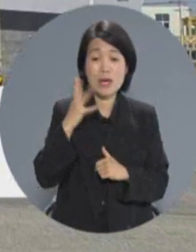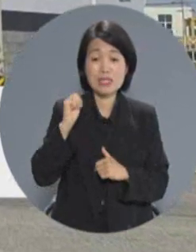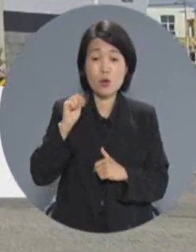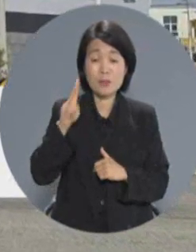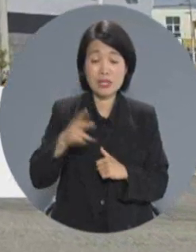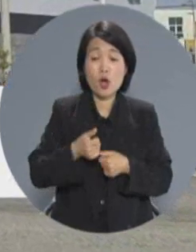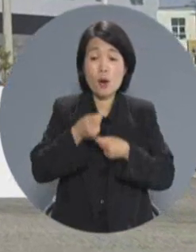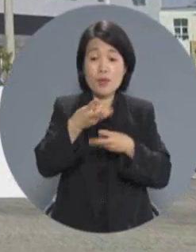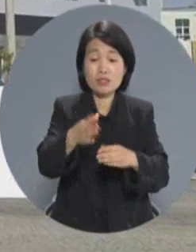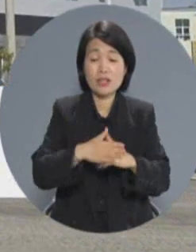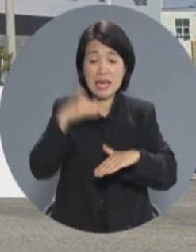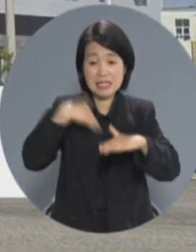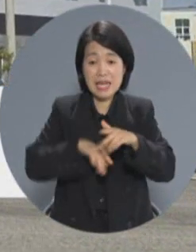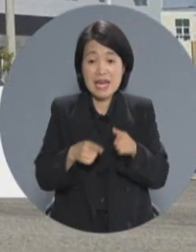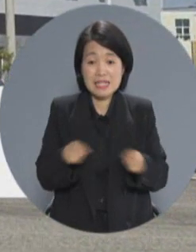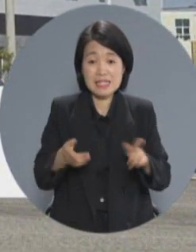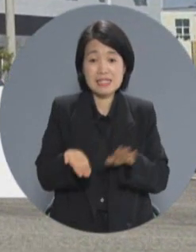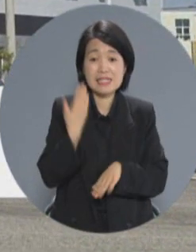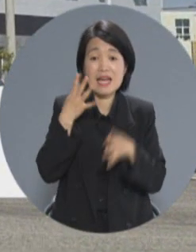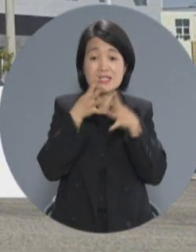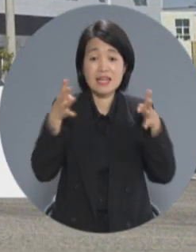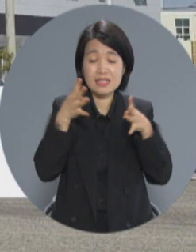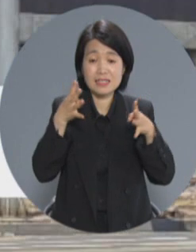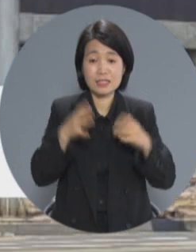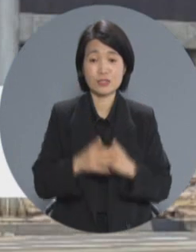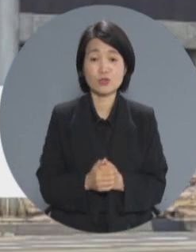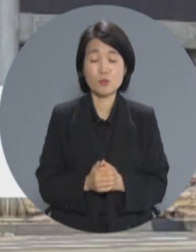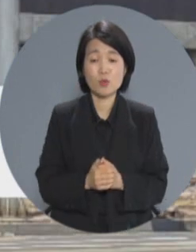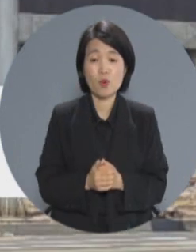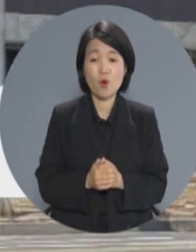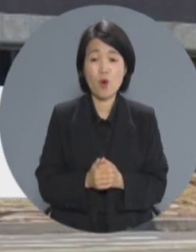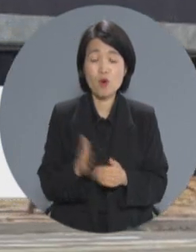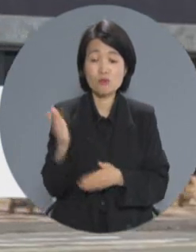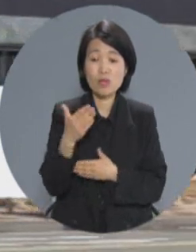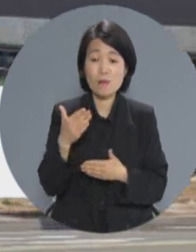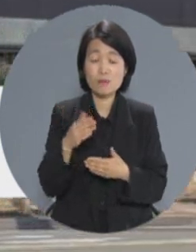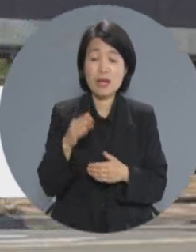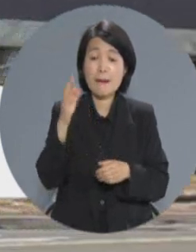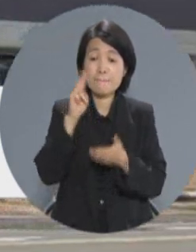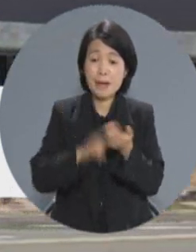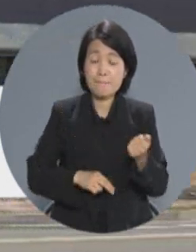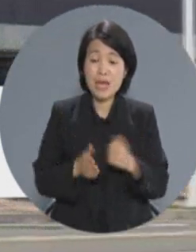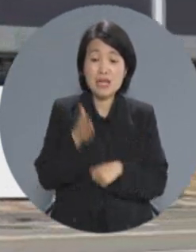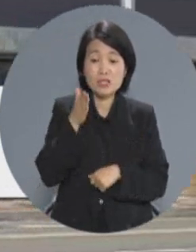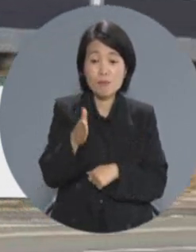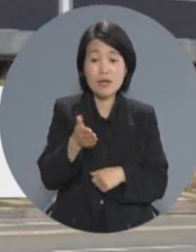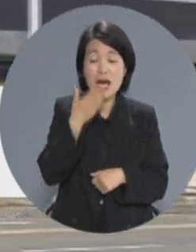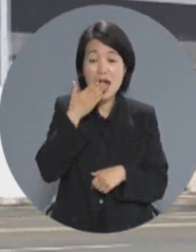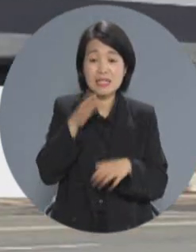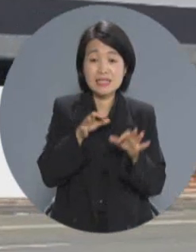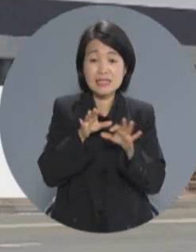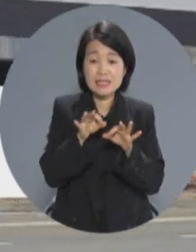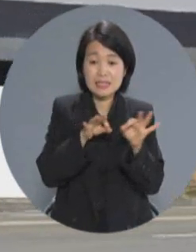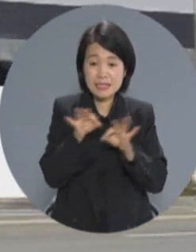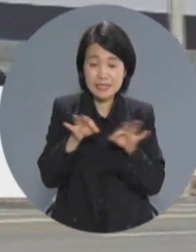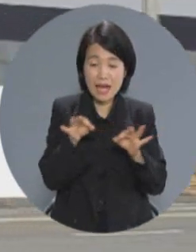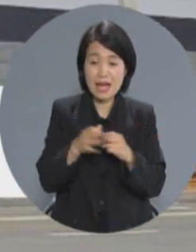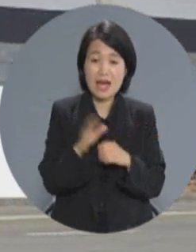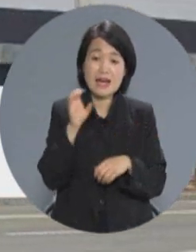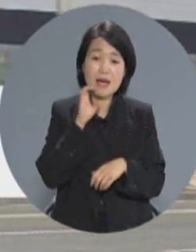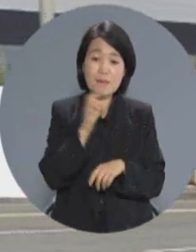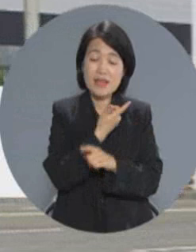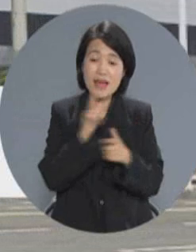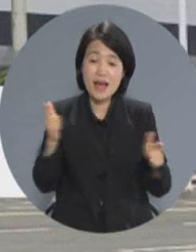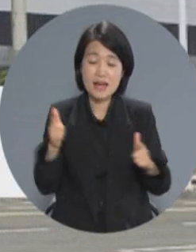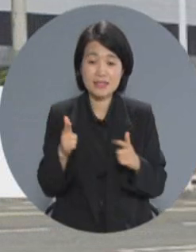제곱미터 면적의 지하 1층, 지상 4층 규모로 수산물 도매시장, 수산 전문식당, 카페 등 각종 수산